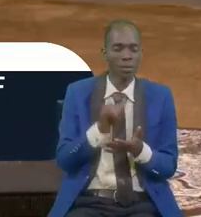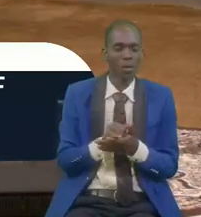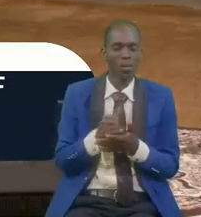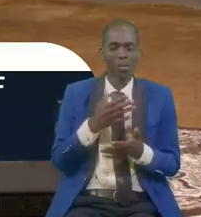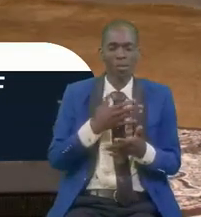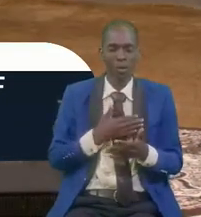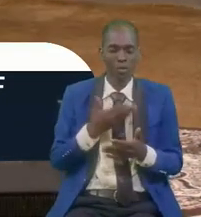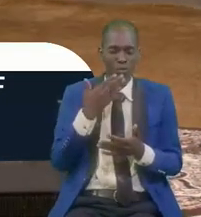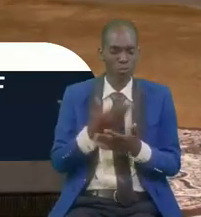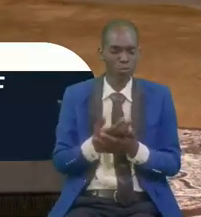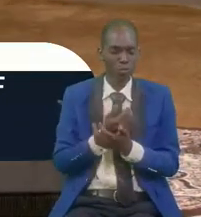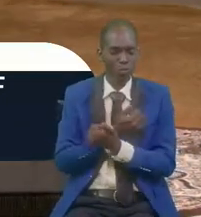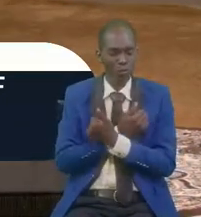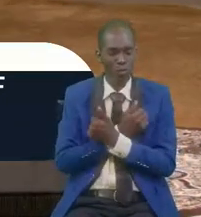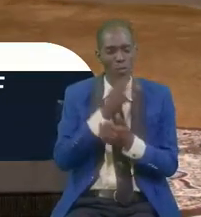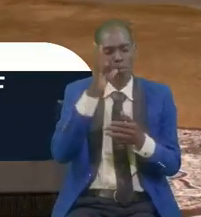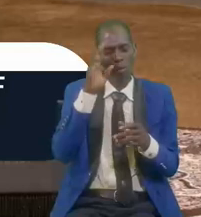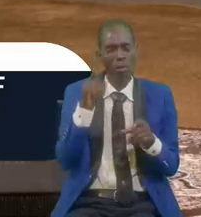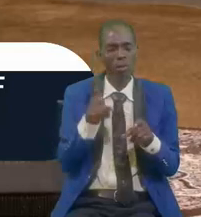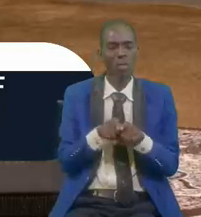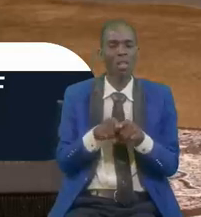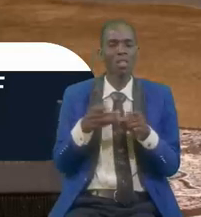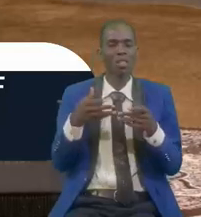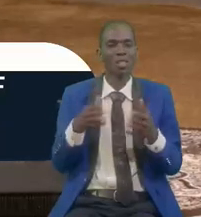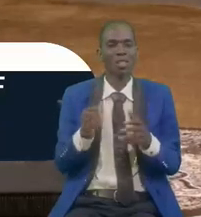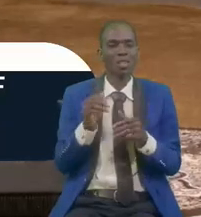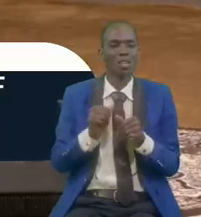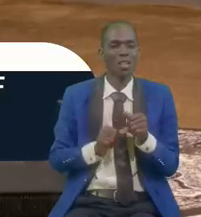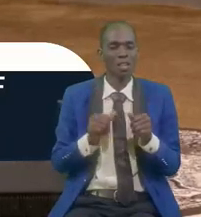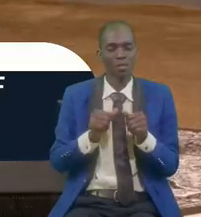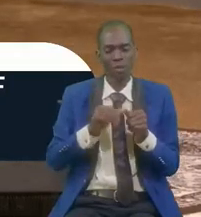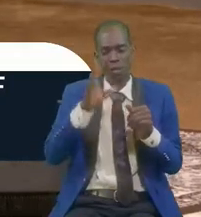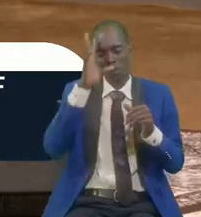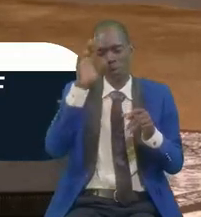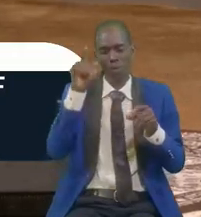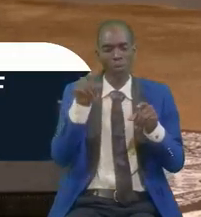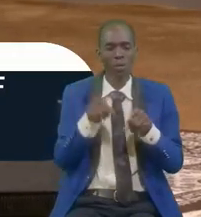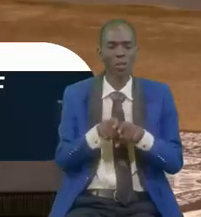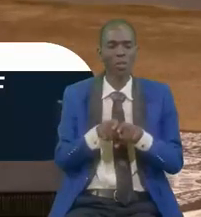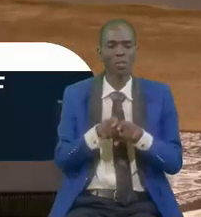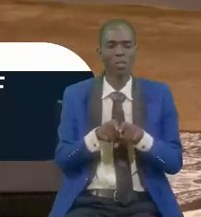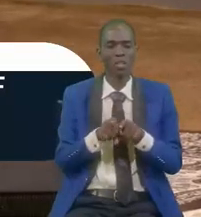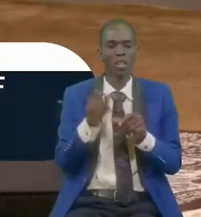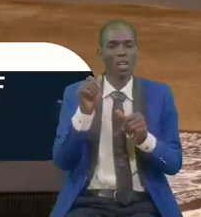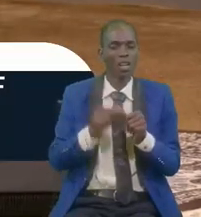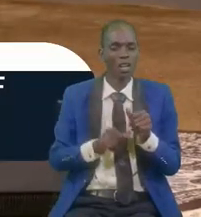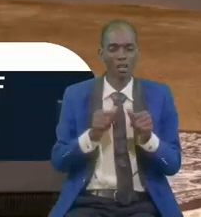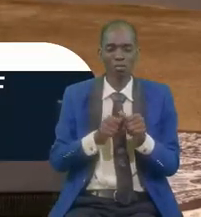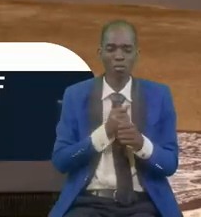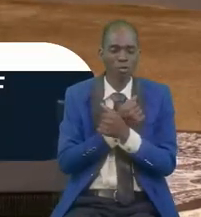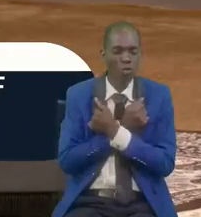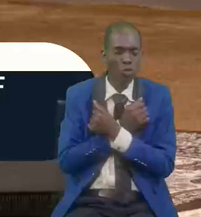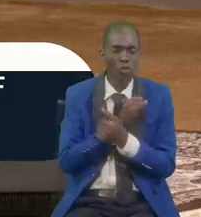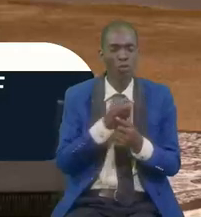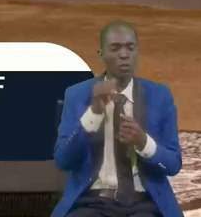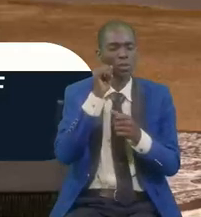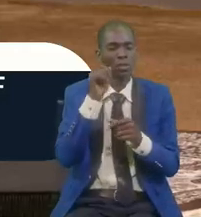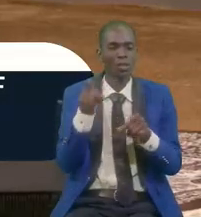sachez-le, mes frères, bien-aimés, que chaque bien-aimé frère, que chaque bien-aimé